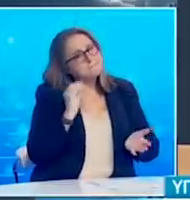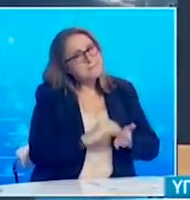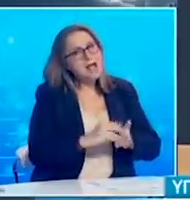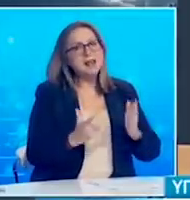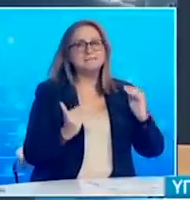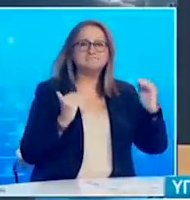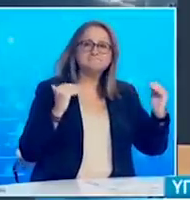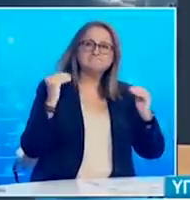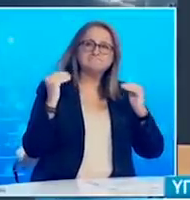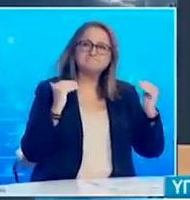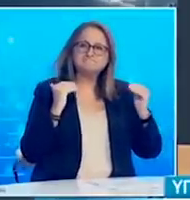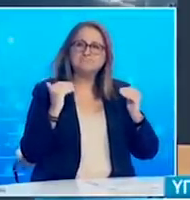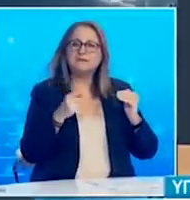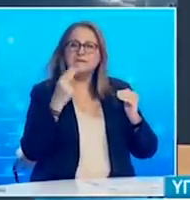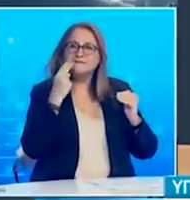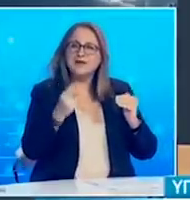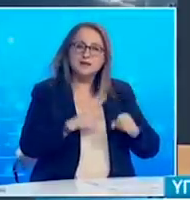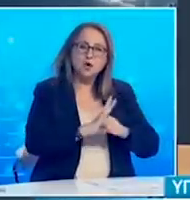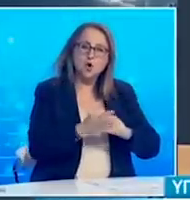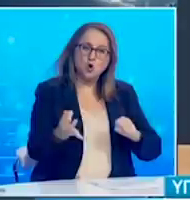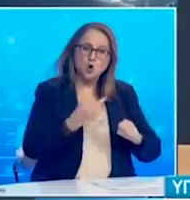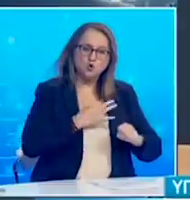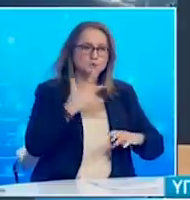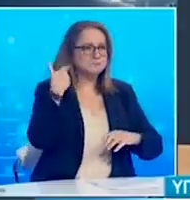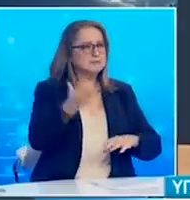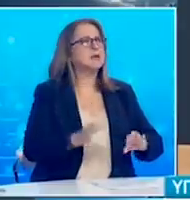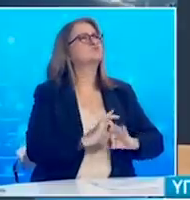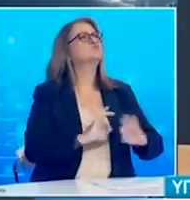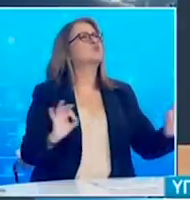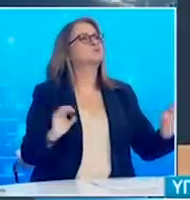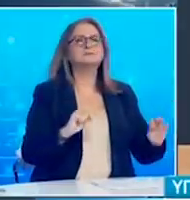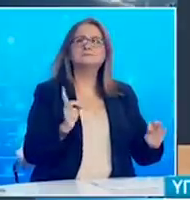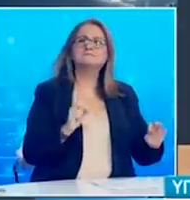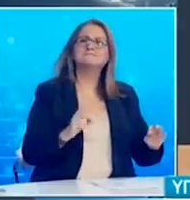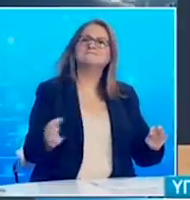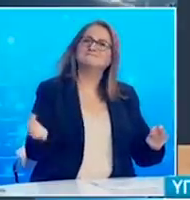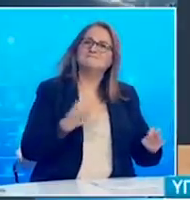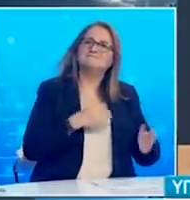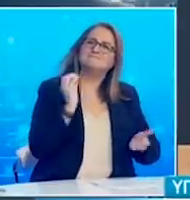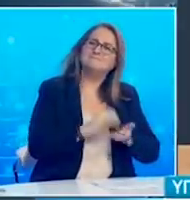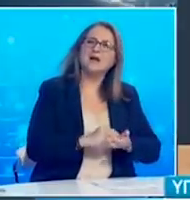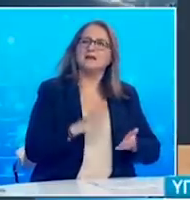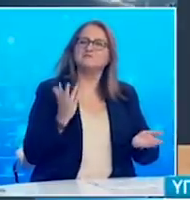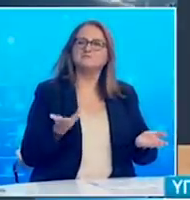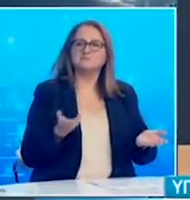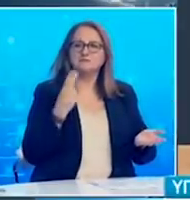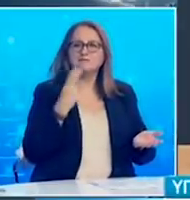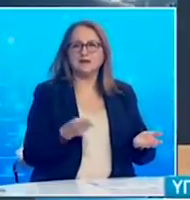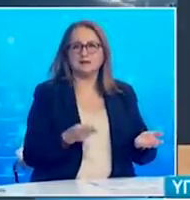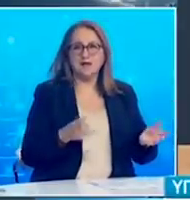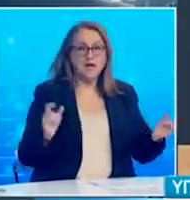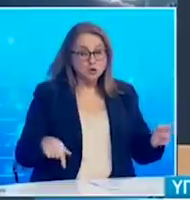υπάρχει πιθανότητα επαναμόλυσης, αν και ακόμα δεν γνωρίζουμε σε ποιο ποσοστό. Η επαναμόλυση του συγκεκριμένου ασθενούς, αν όντως